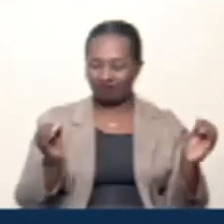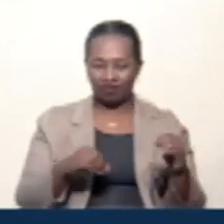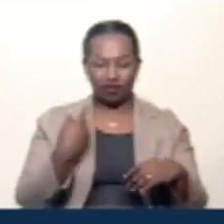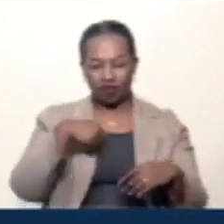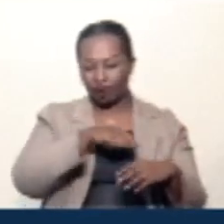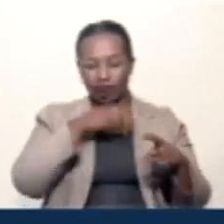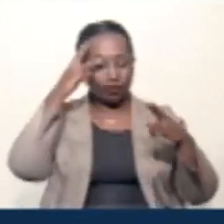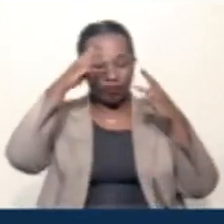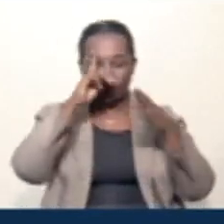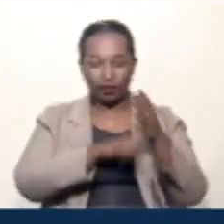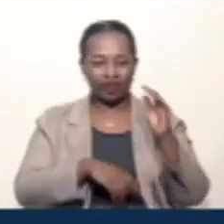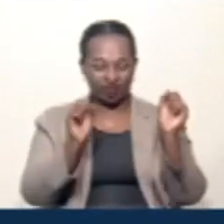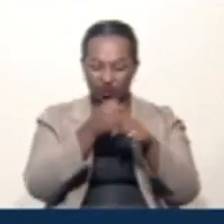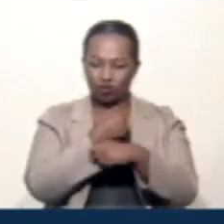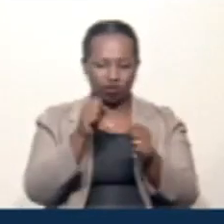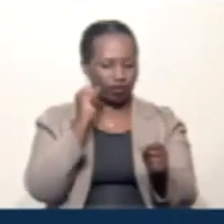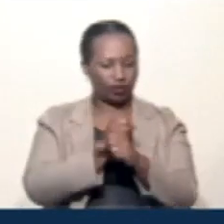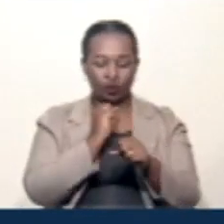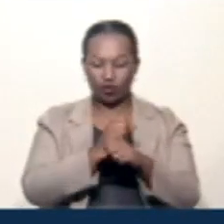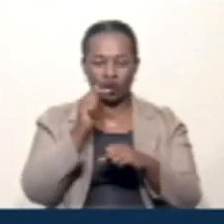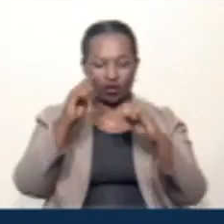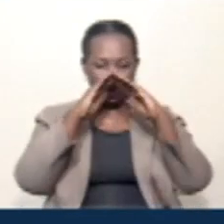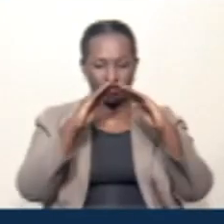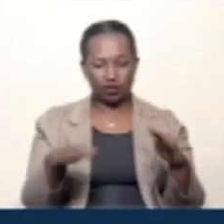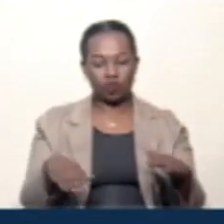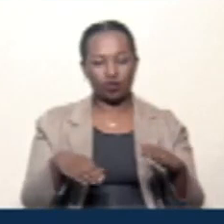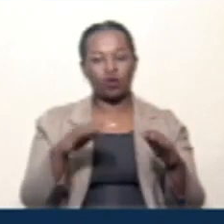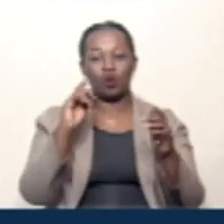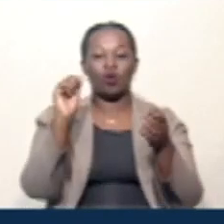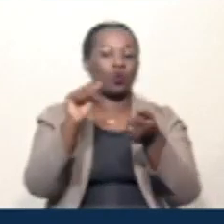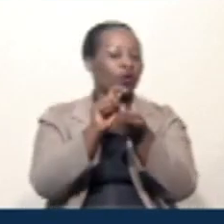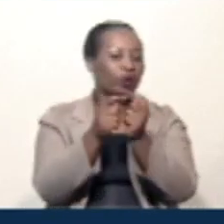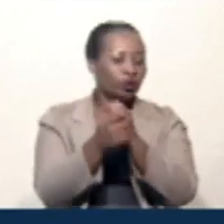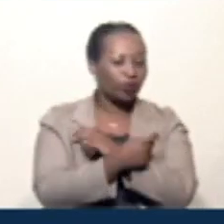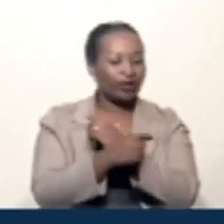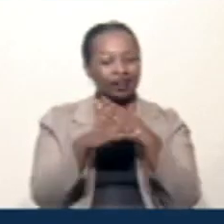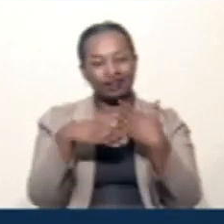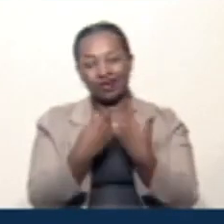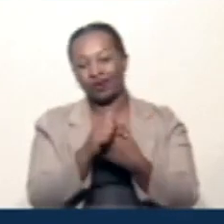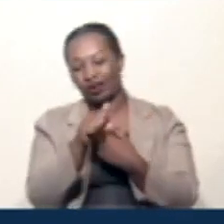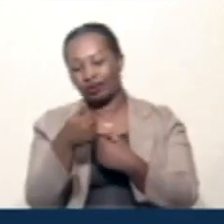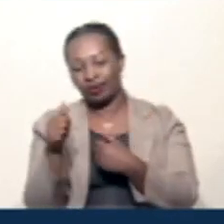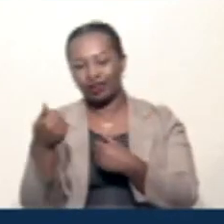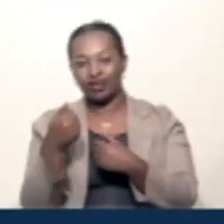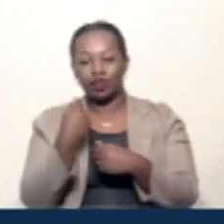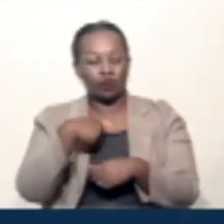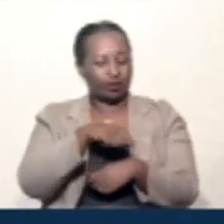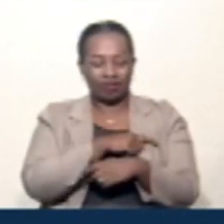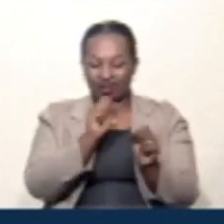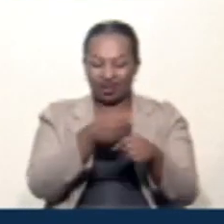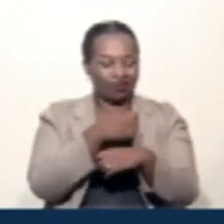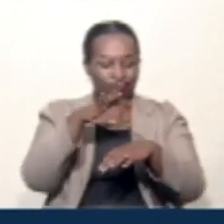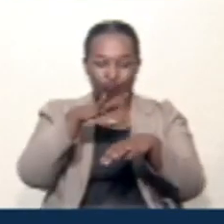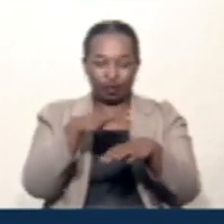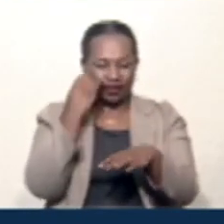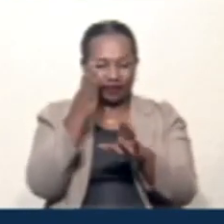ni uko kugeza ubu nta murimo dushobora gukora hano kuri iyi nzu, haba gusana, haba iki, tutaramenya aho ibi byerekera. Uyu